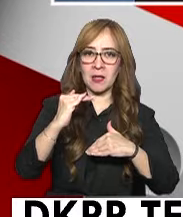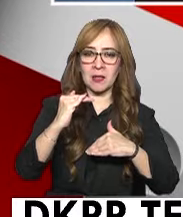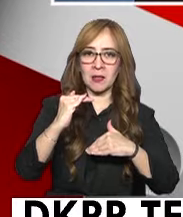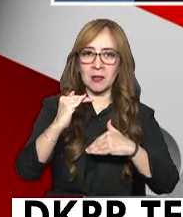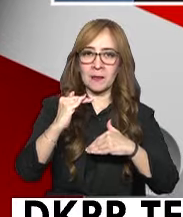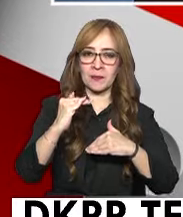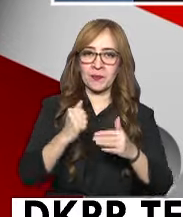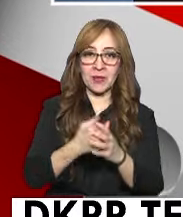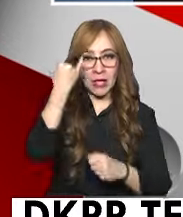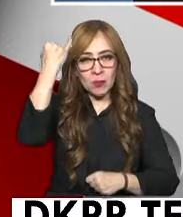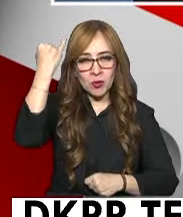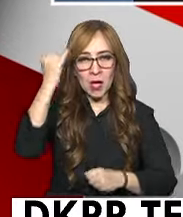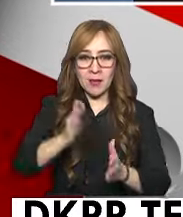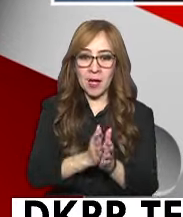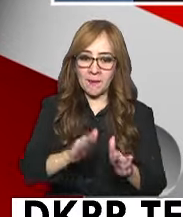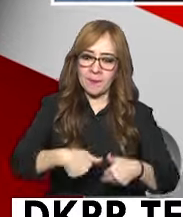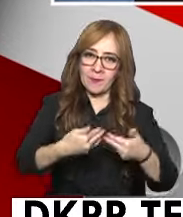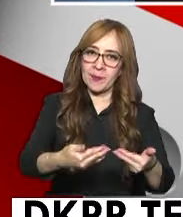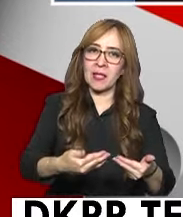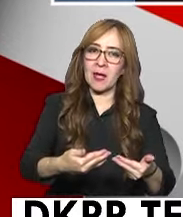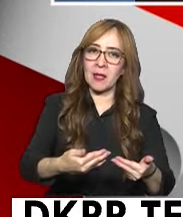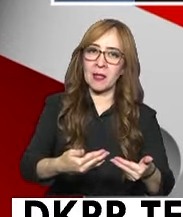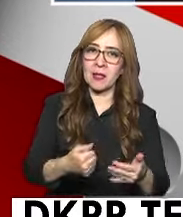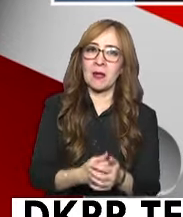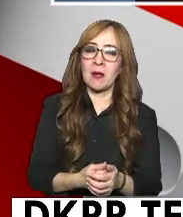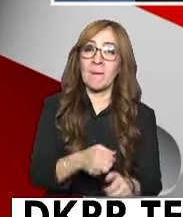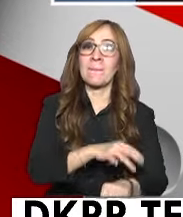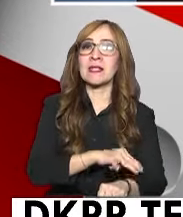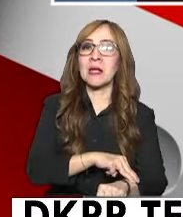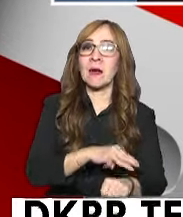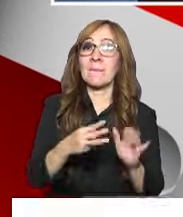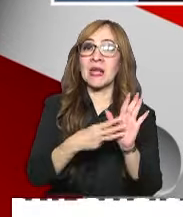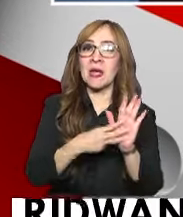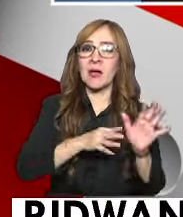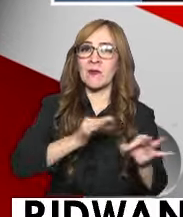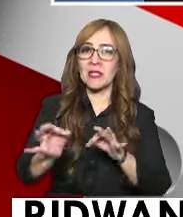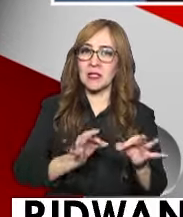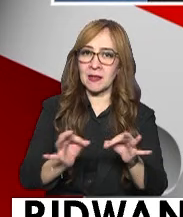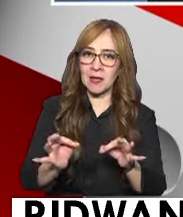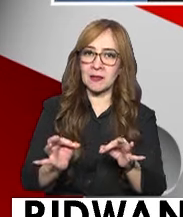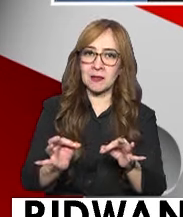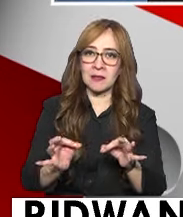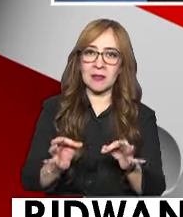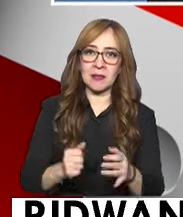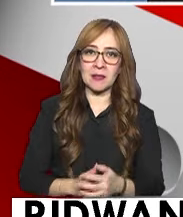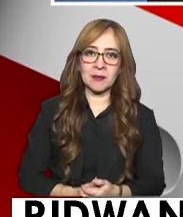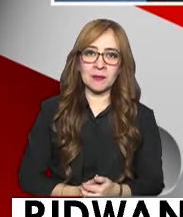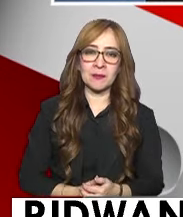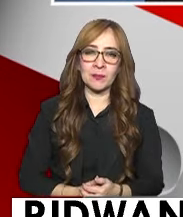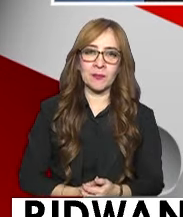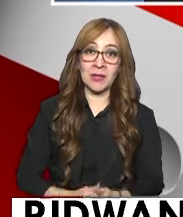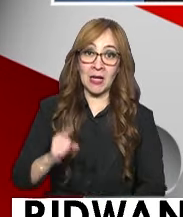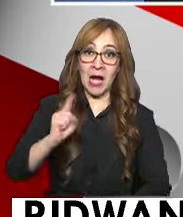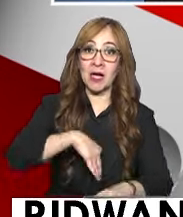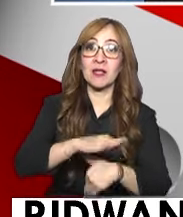kita berikan menyangkut masalah fasilitas fasilitas terhadap beliau agar